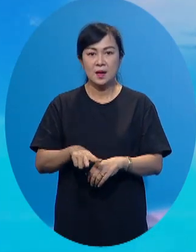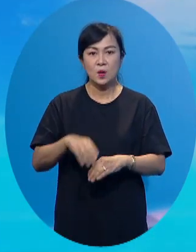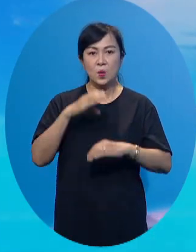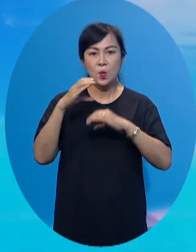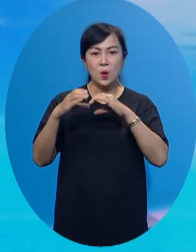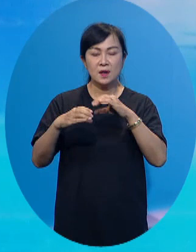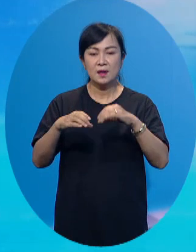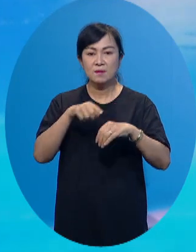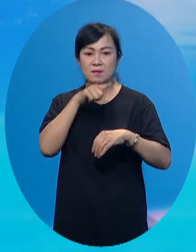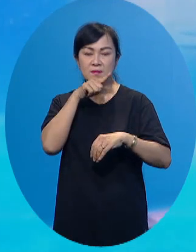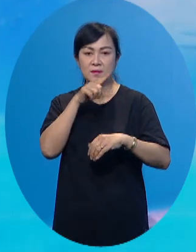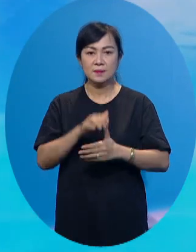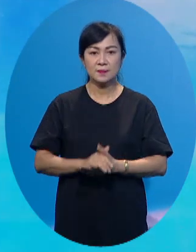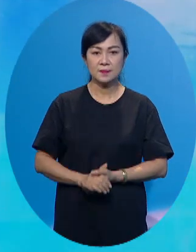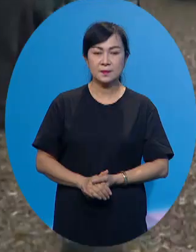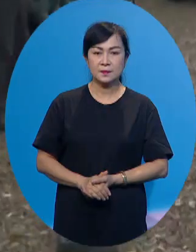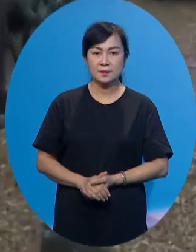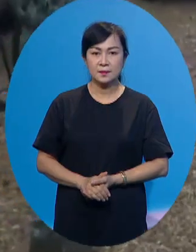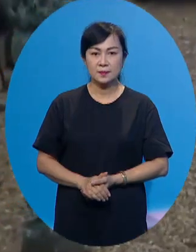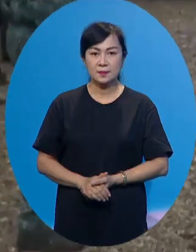cuộc hòa đàm bị đình trệ.